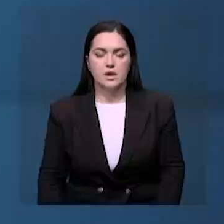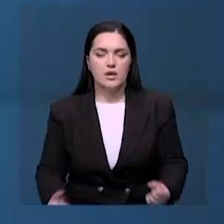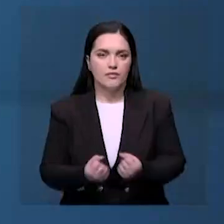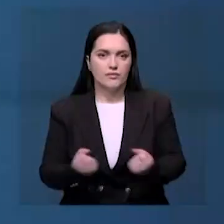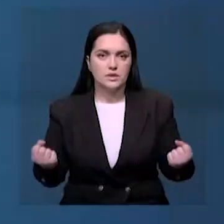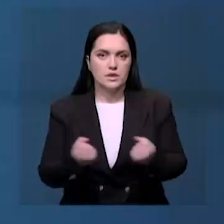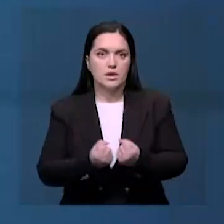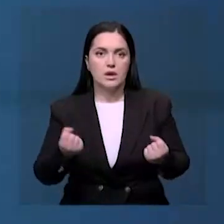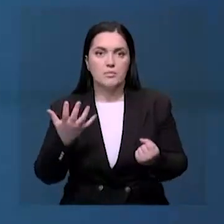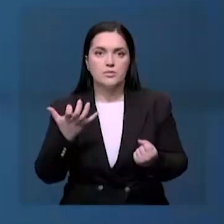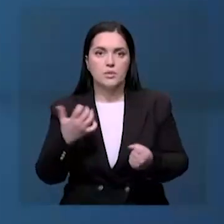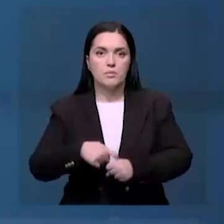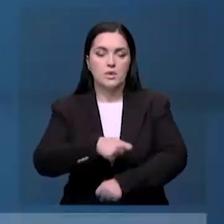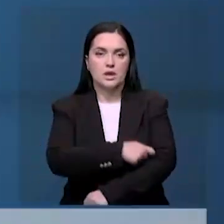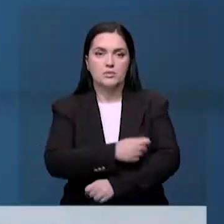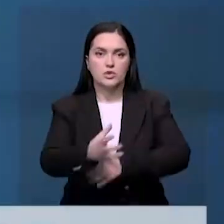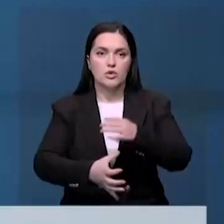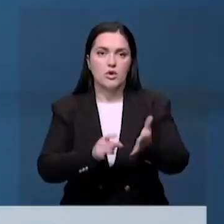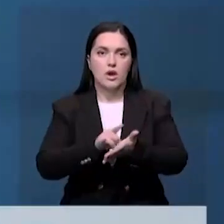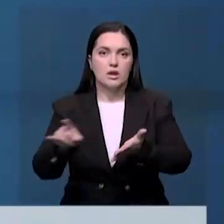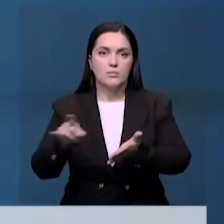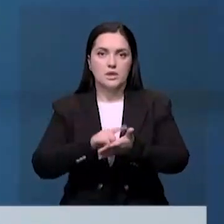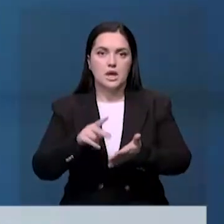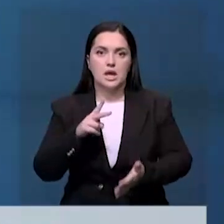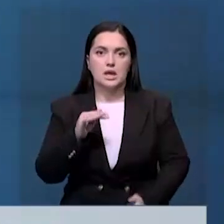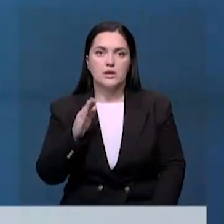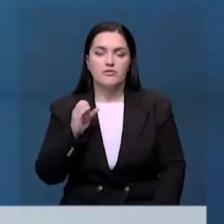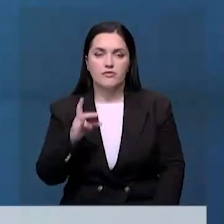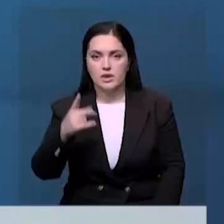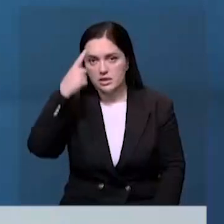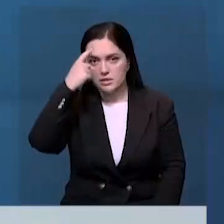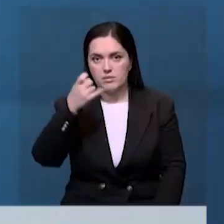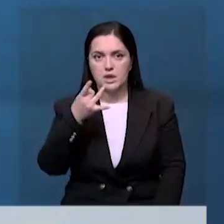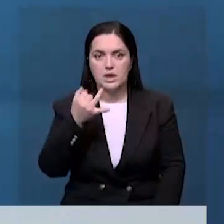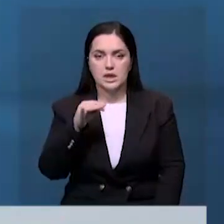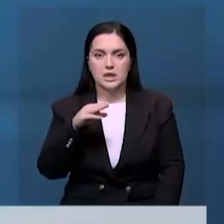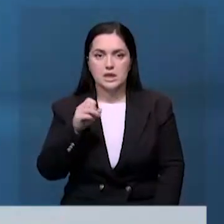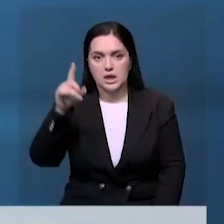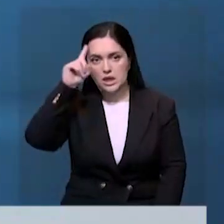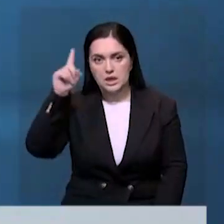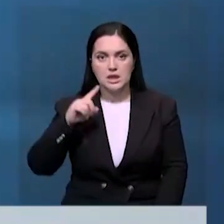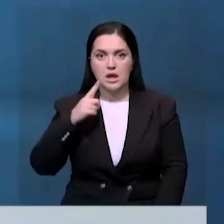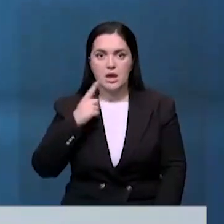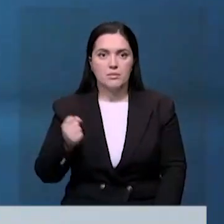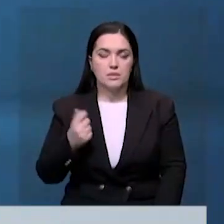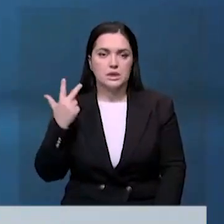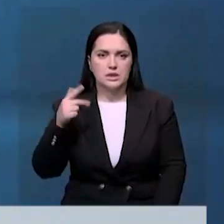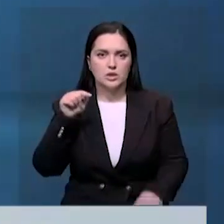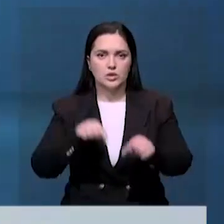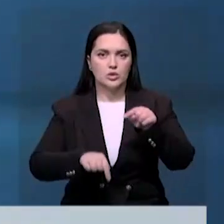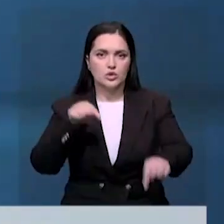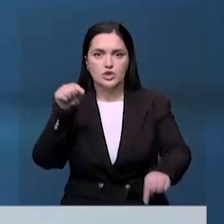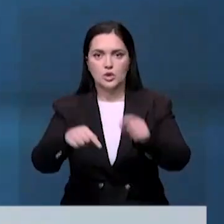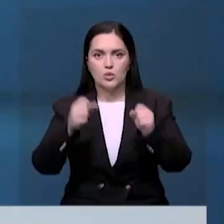Серия взрывов прогремела в 500 метрах от международного аэропорта в столице Ливана, сообщает Рейтер. Кроме того, израильская армия нанесла